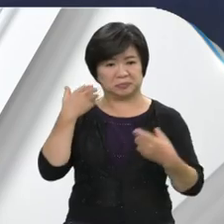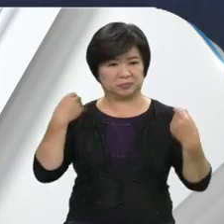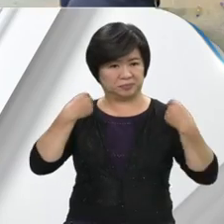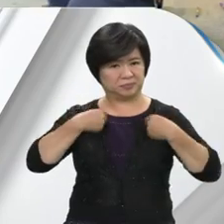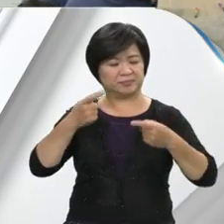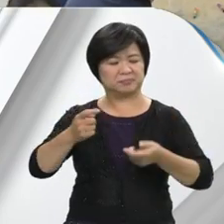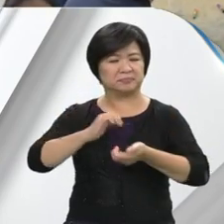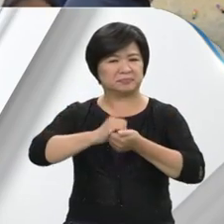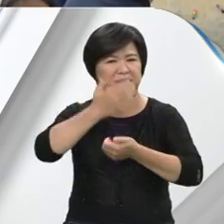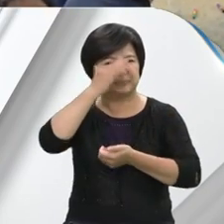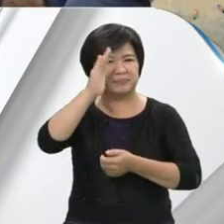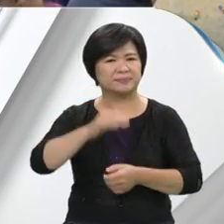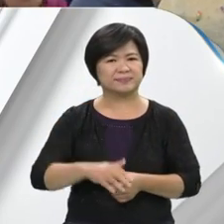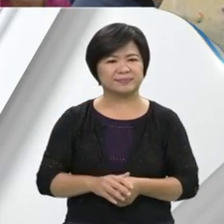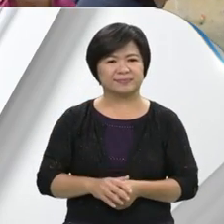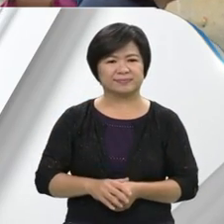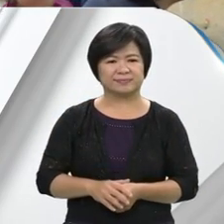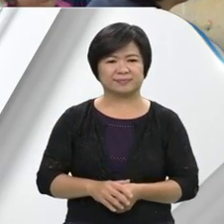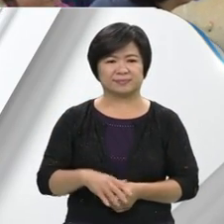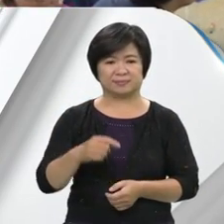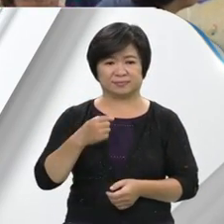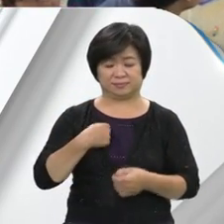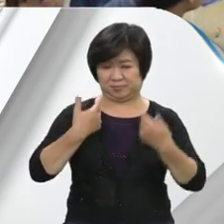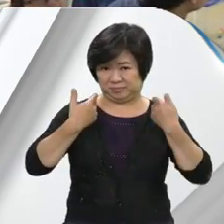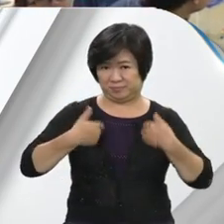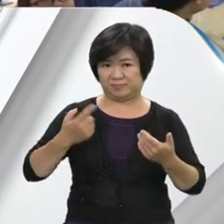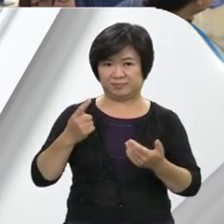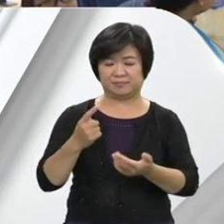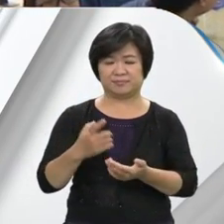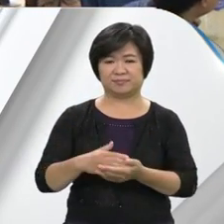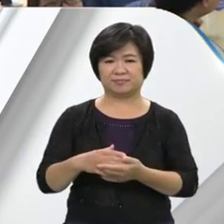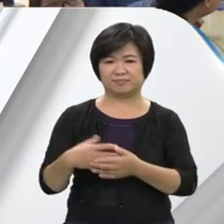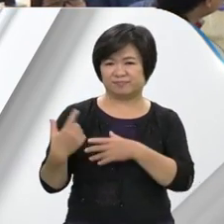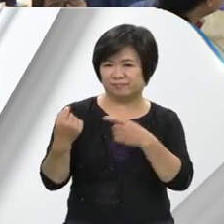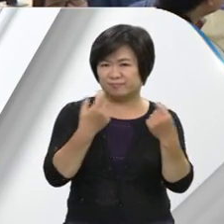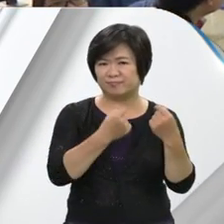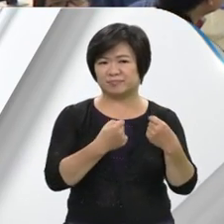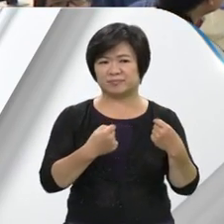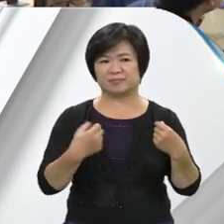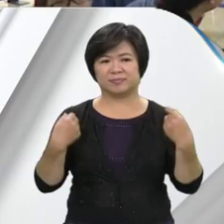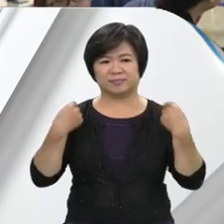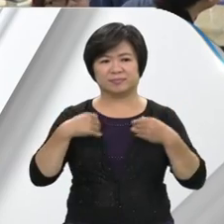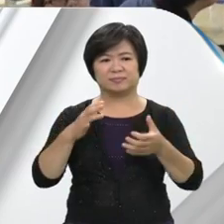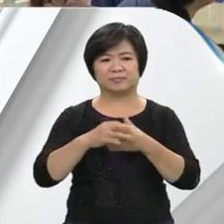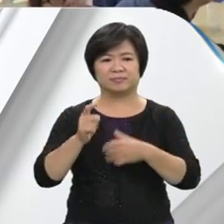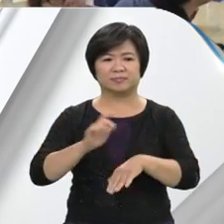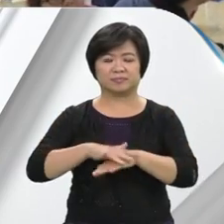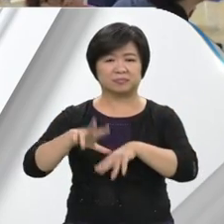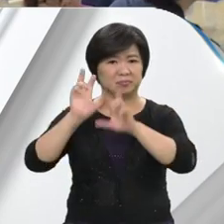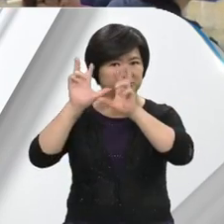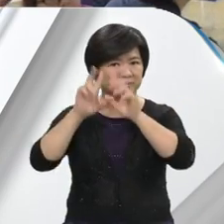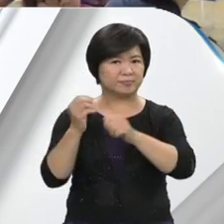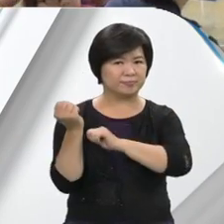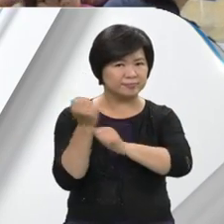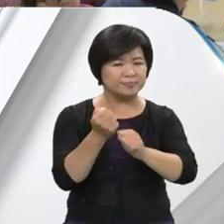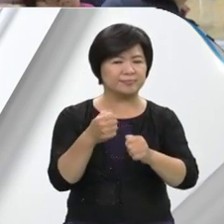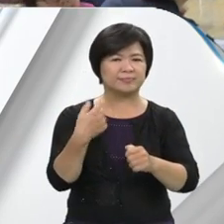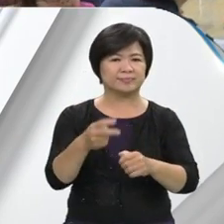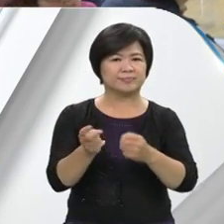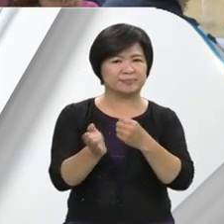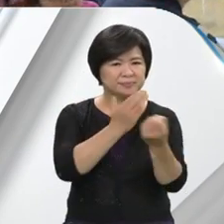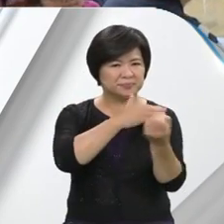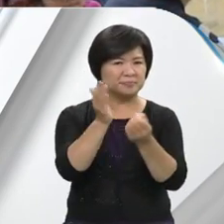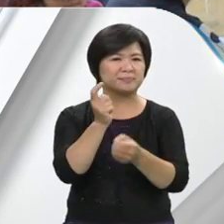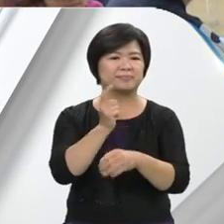如何呀？啊，一拖爱。就是明白会做的，俺还会打排球、棒球，还有乒乓